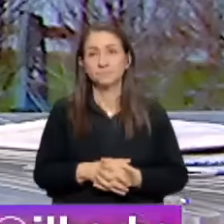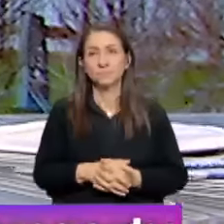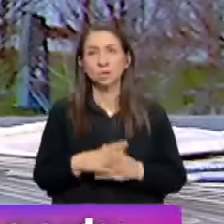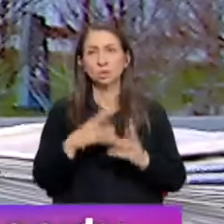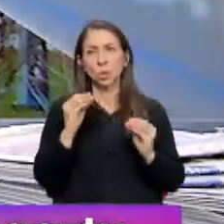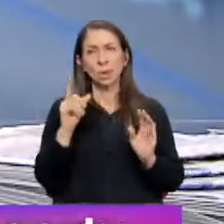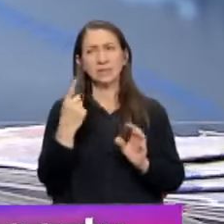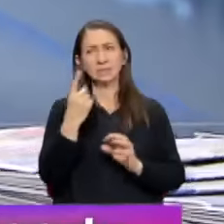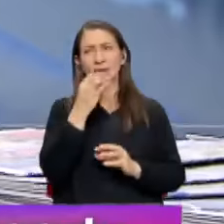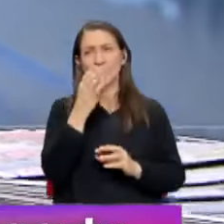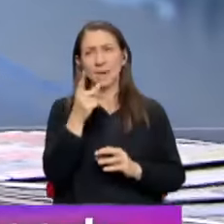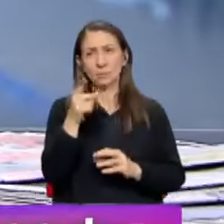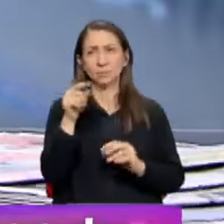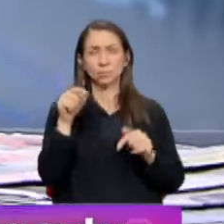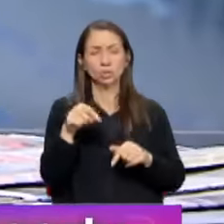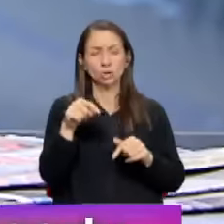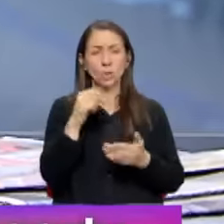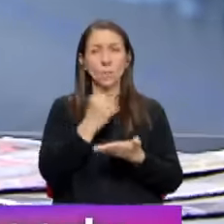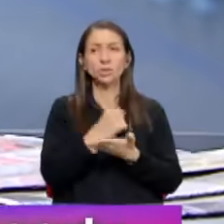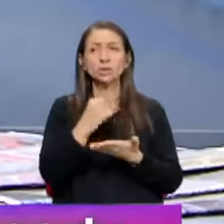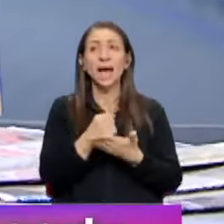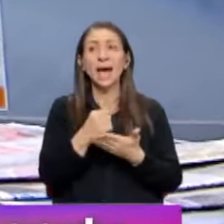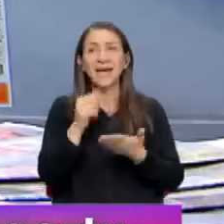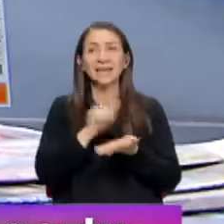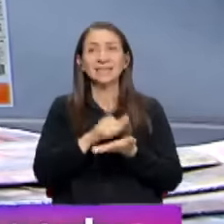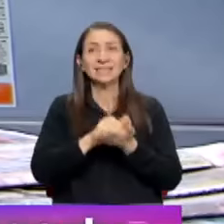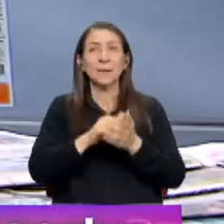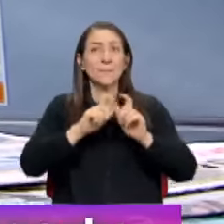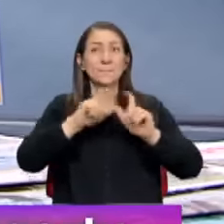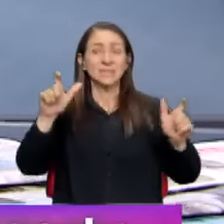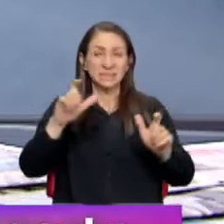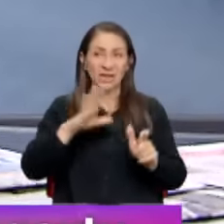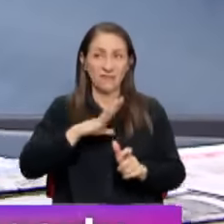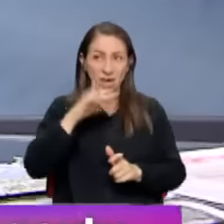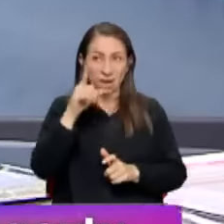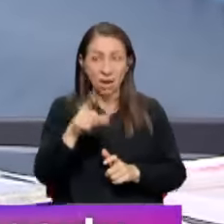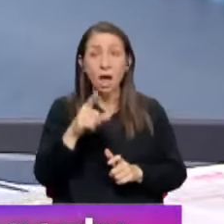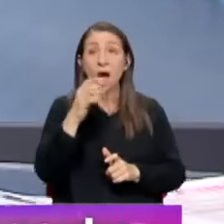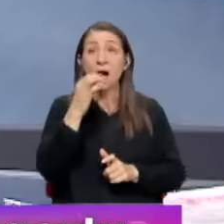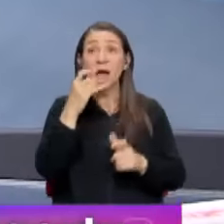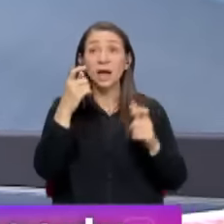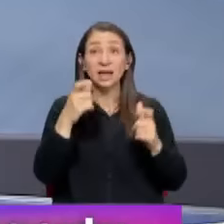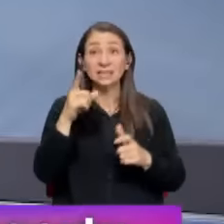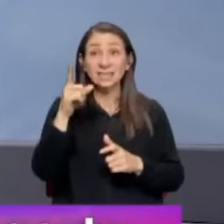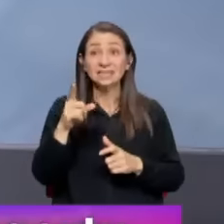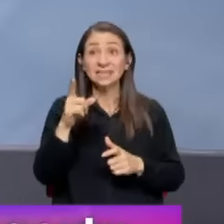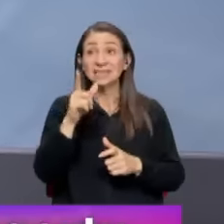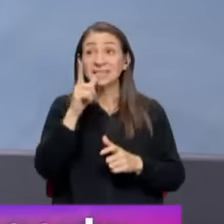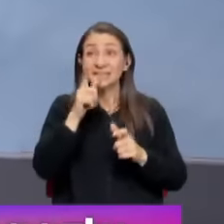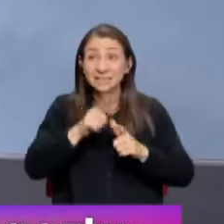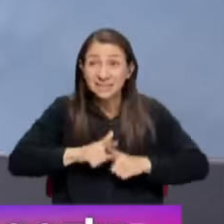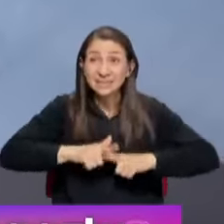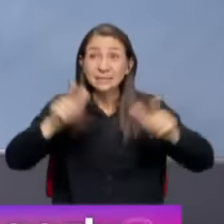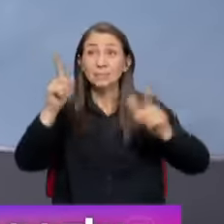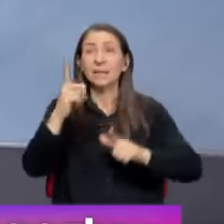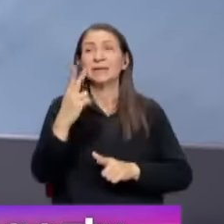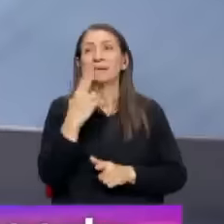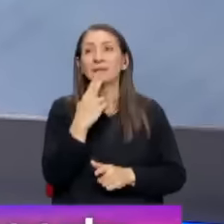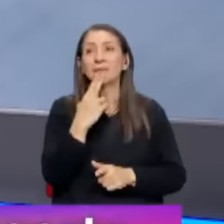Çok çarpıcı bir haber. Bugün Posta Gazetesi'nin de manşetinde yer alıyor. Ankara'dan ses yükselten bir